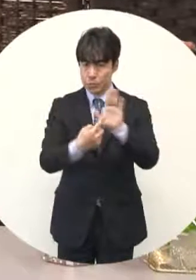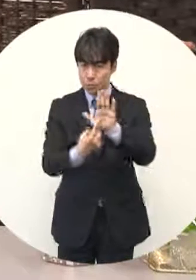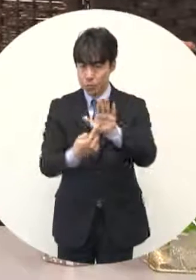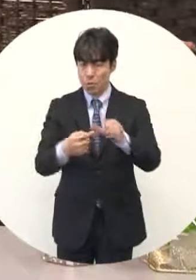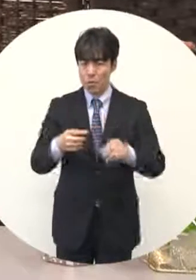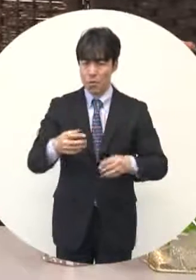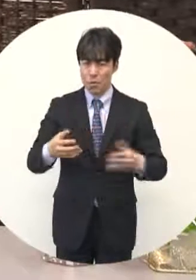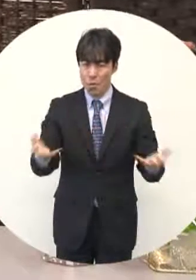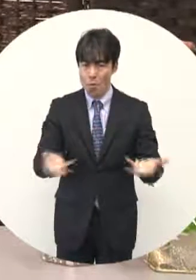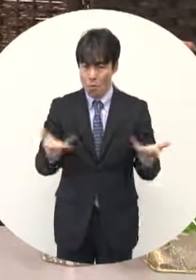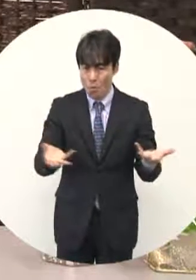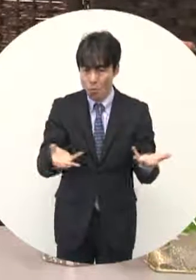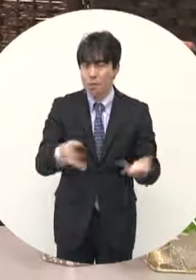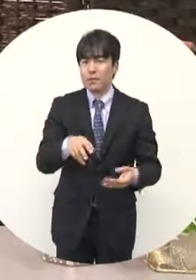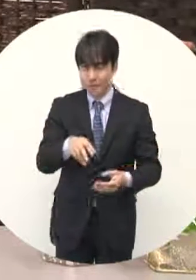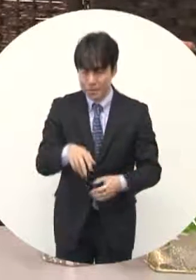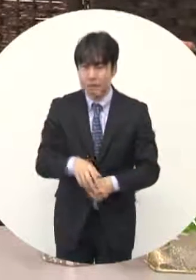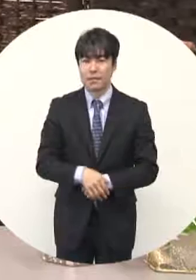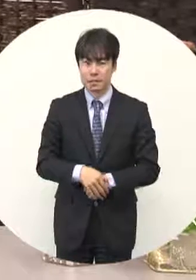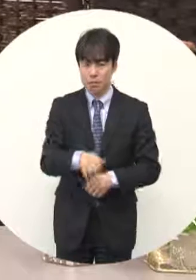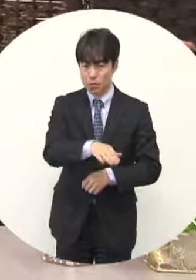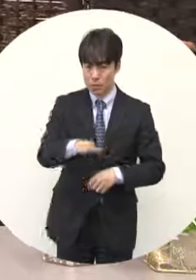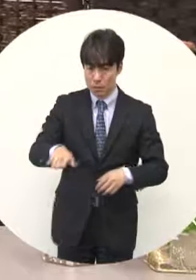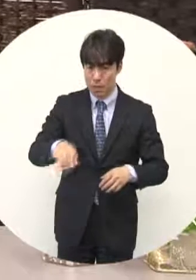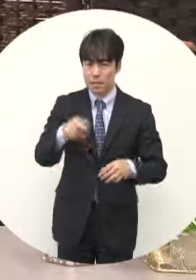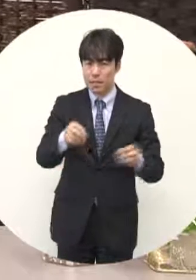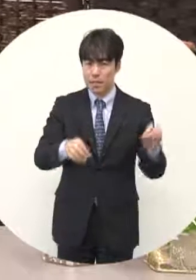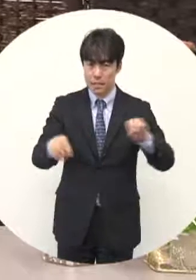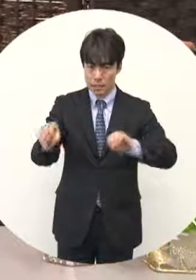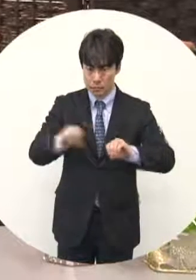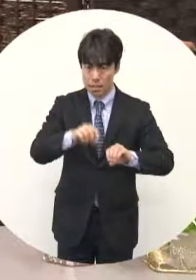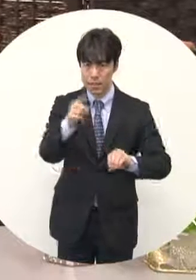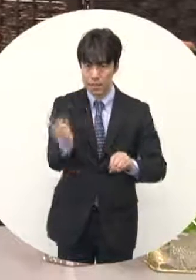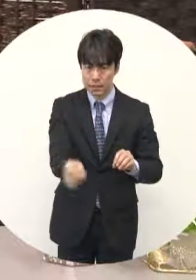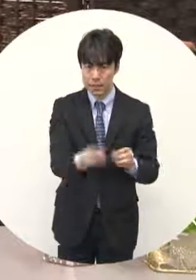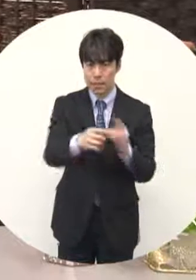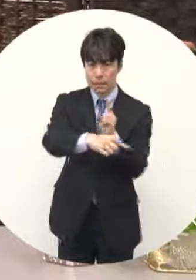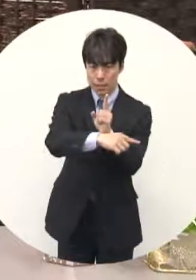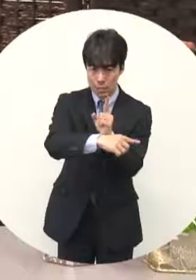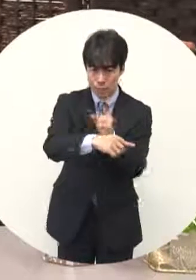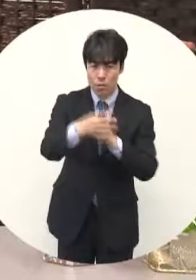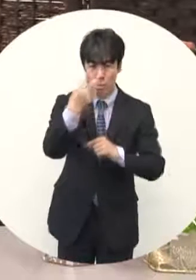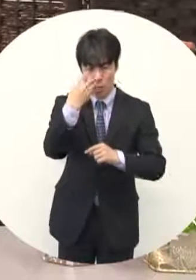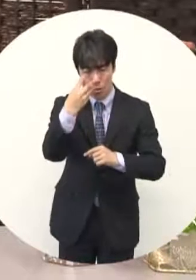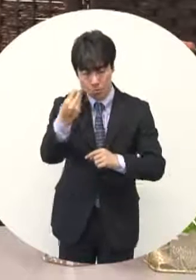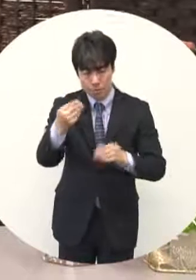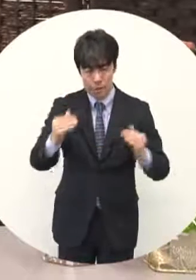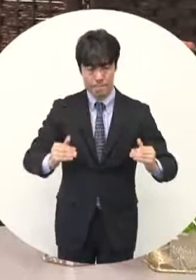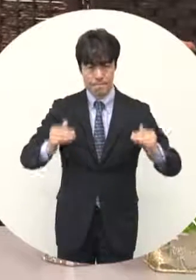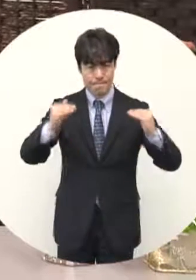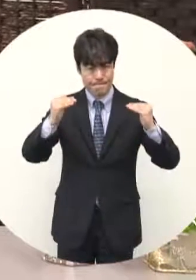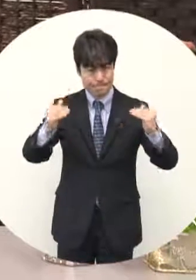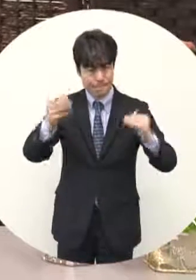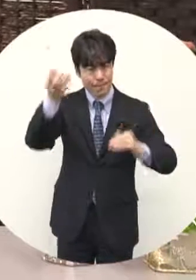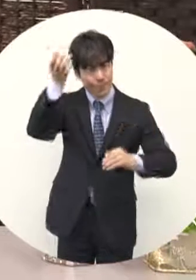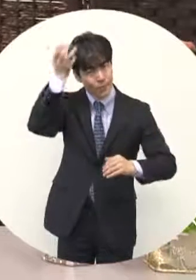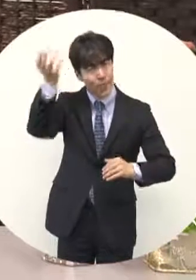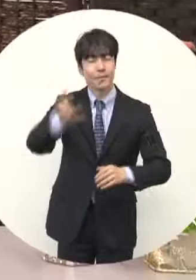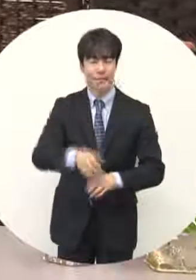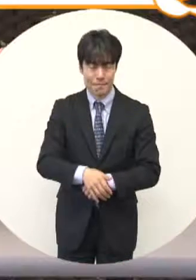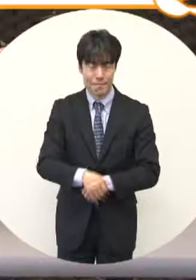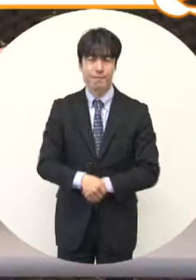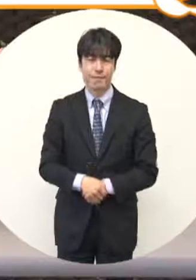ね。児童たちは理科や自然科学に対する興味関心を高めたのではないでしょうか。